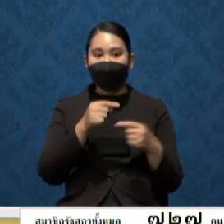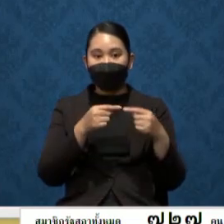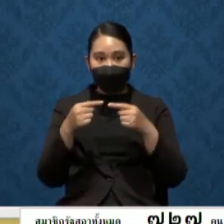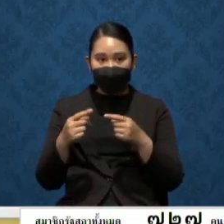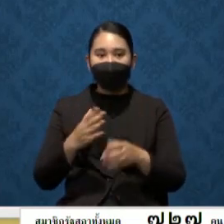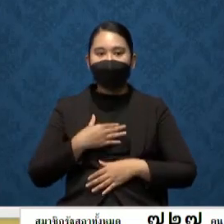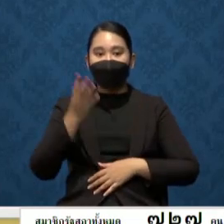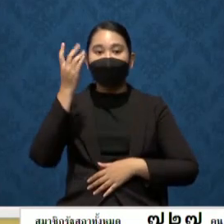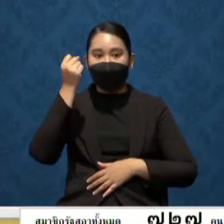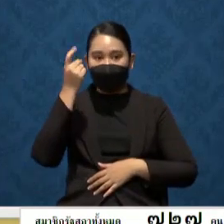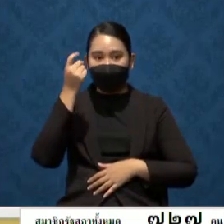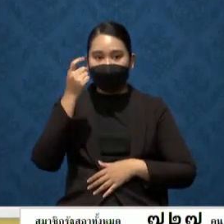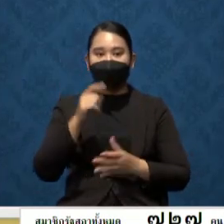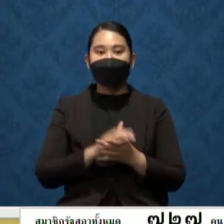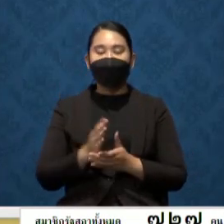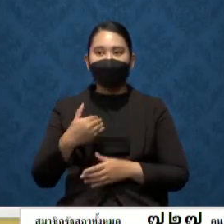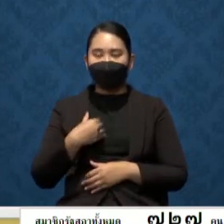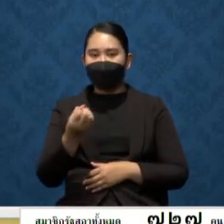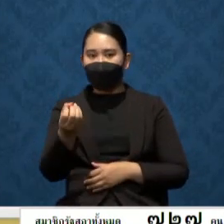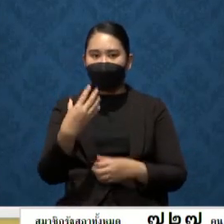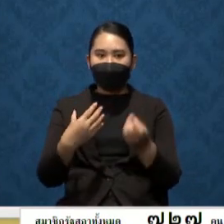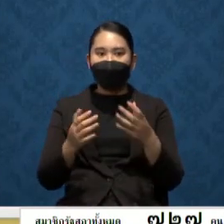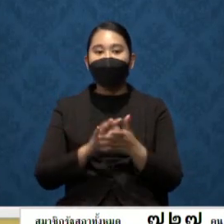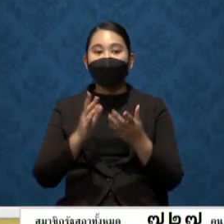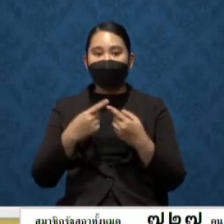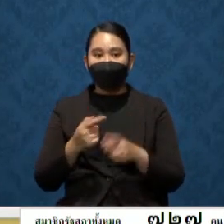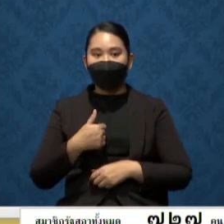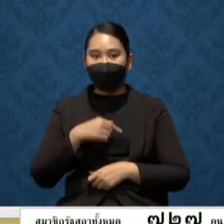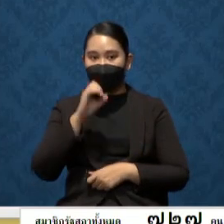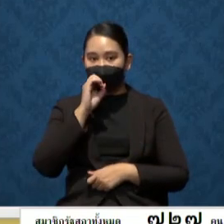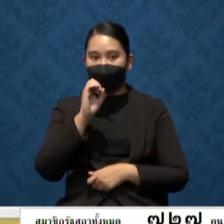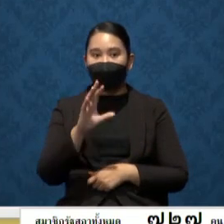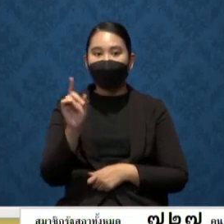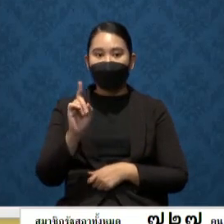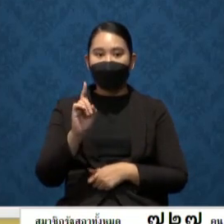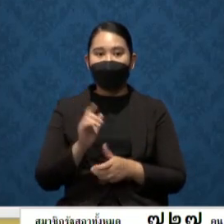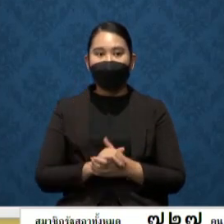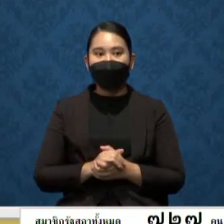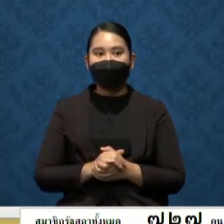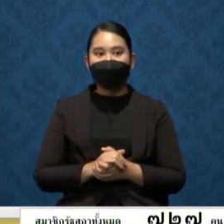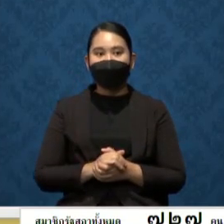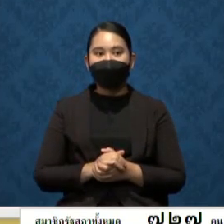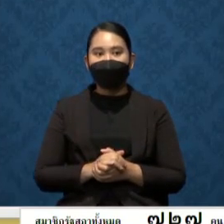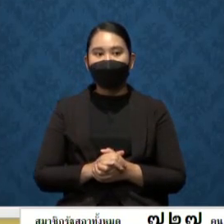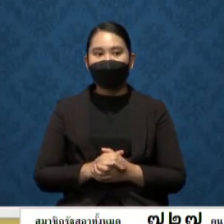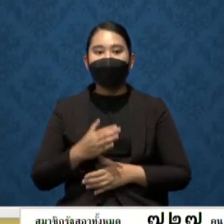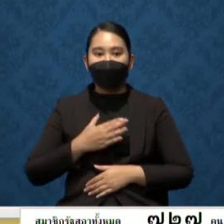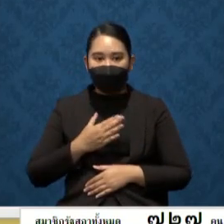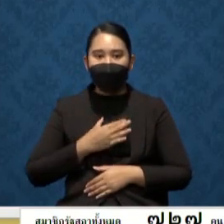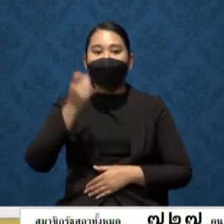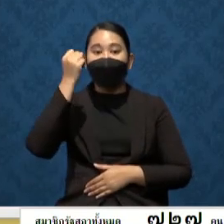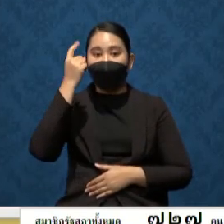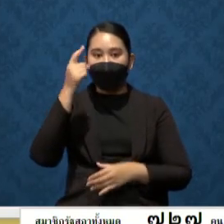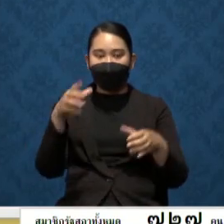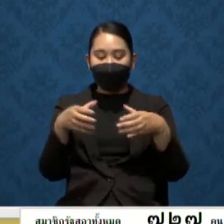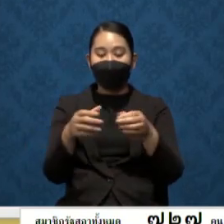ไปก็เห็นใจท่านที่เสนอความเห็นแต่ผมอยากจะกลับเรียนท่านประธานว่าแต่ก็เสียผมไม่เห็นใจกรรมาธิการ 1